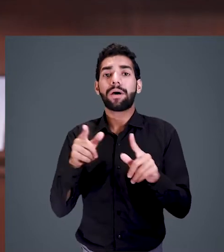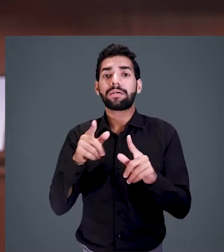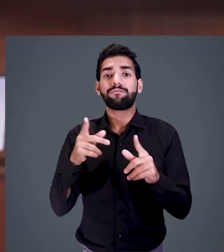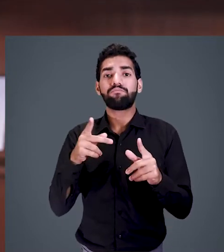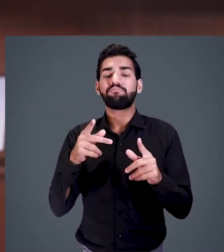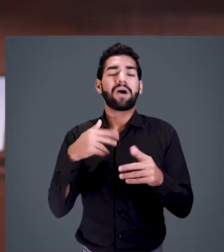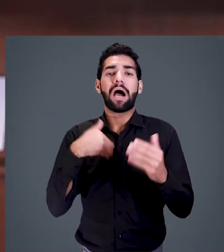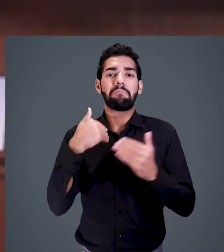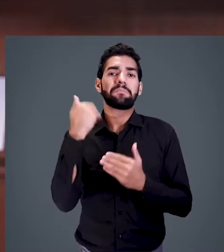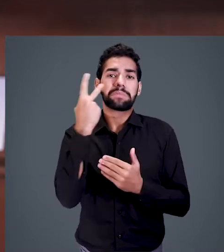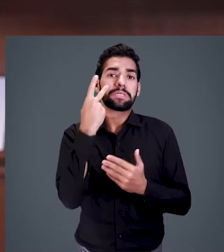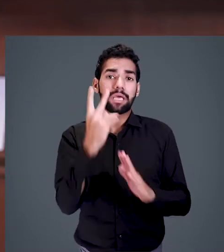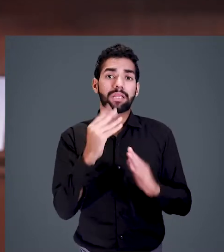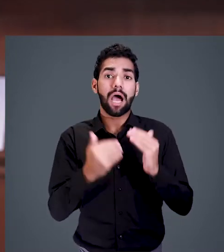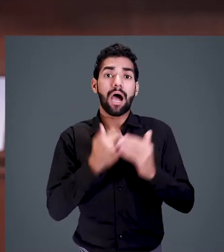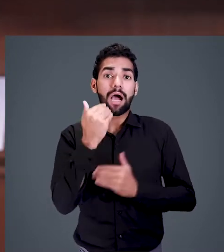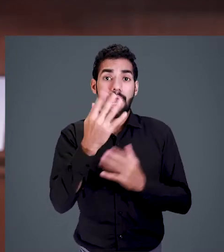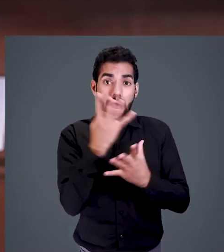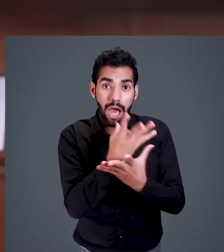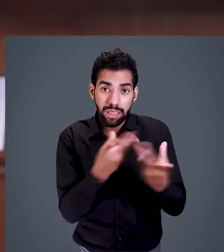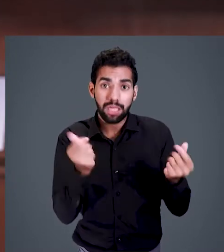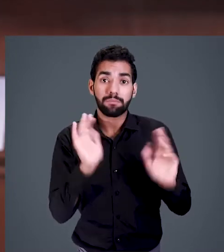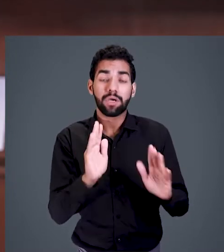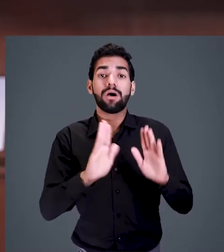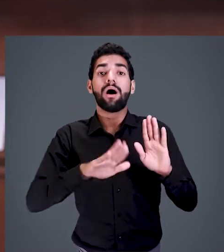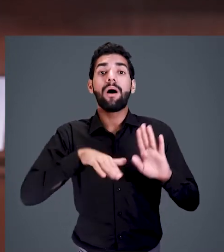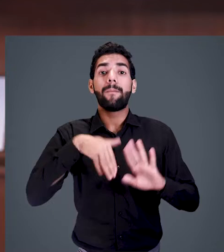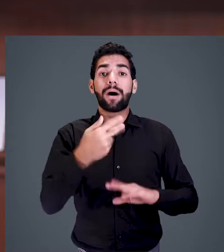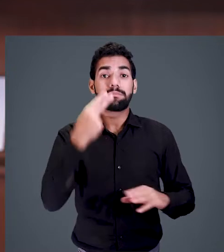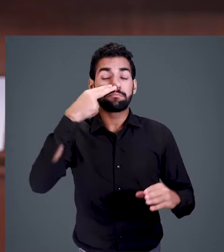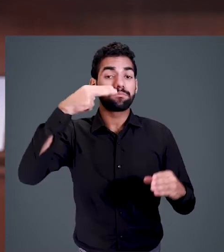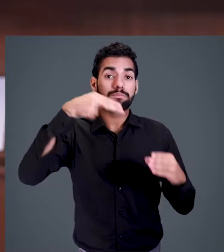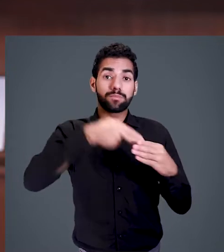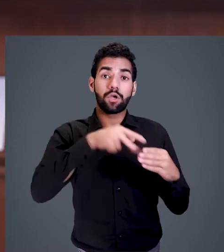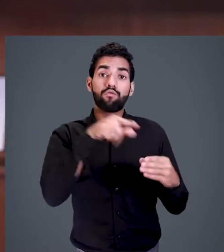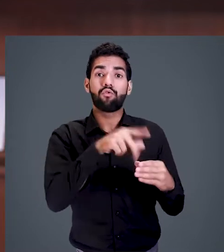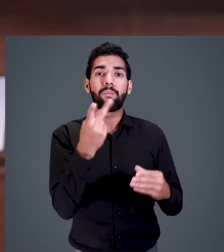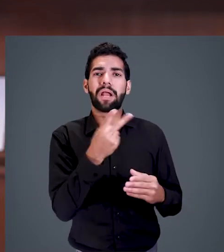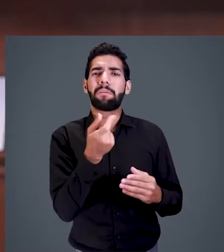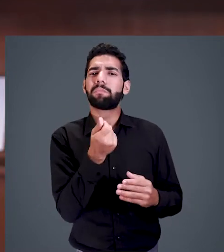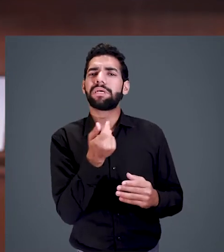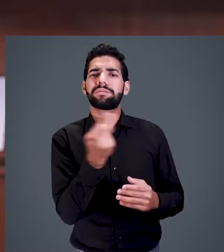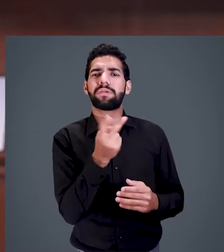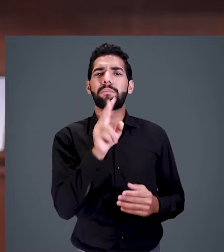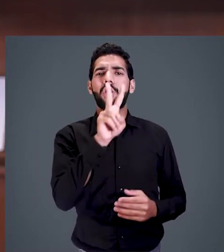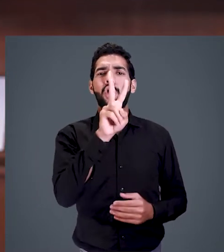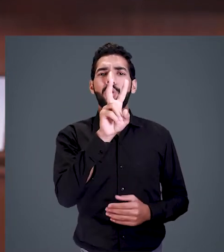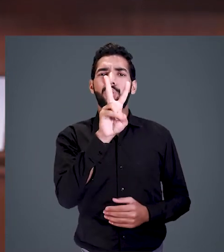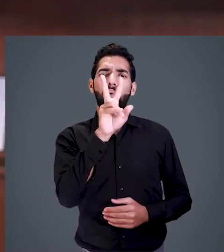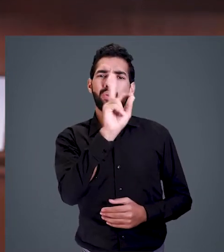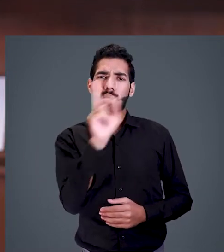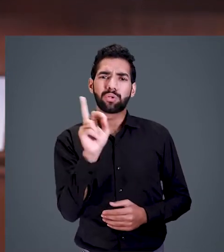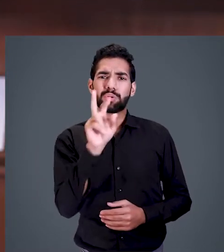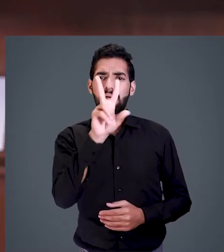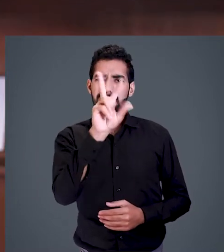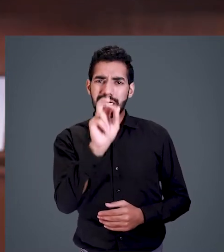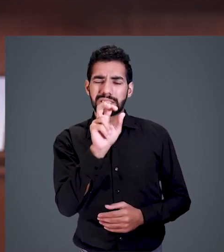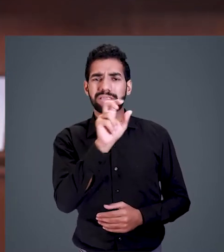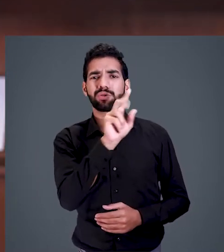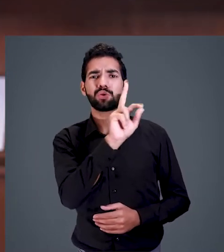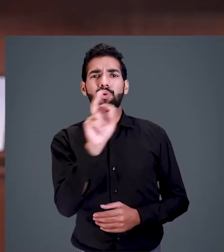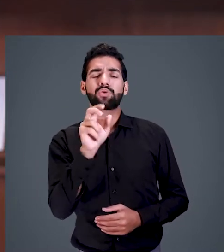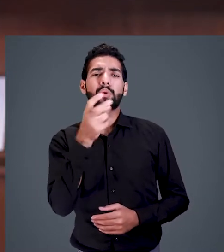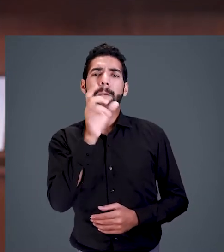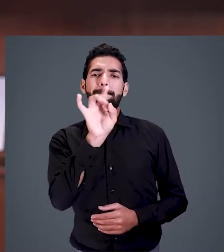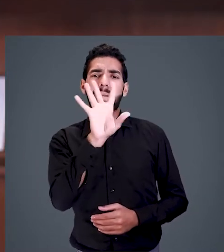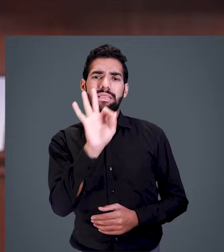और प्रोजेक्शन ये है कि अगर ये सब्सिडीज़ ख़त्म कर दी जाएँ तो आपका फ्यूल तकरीबन 210-215 रुपये तक चला